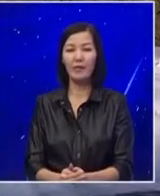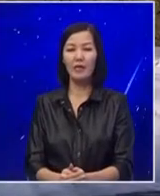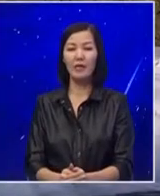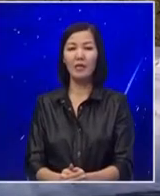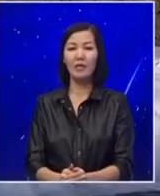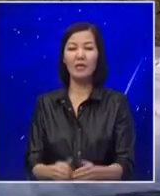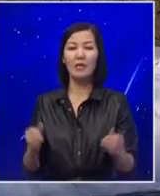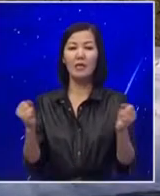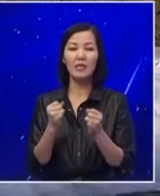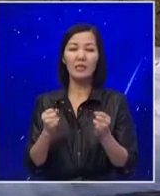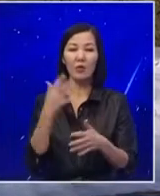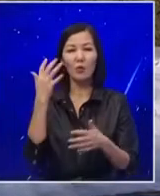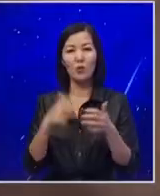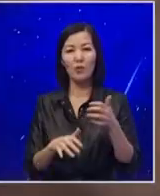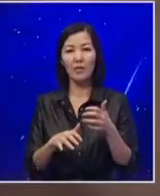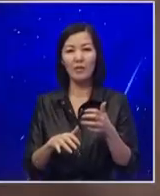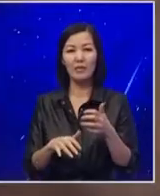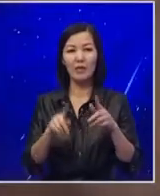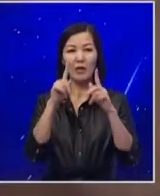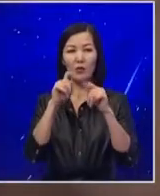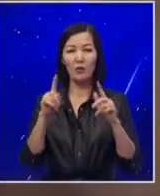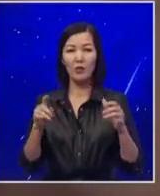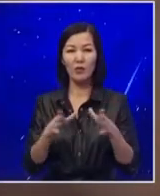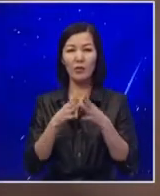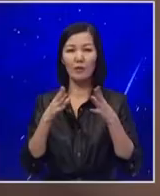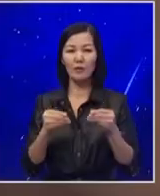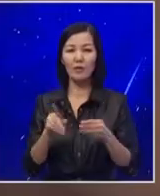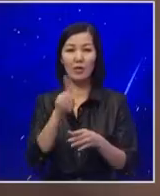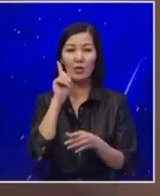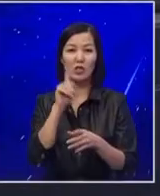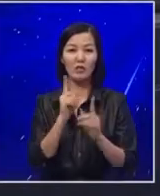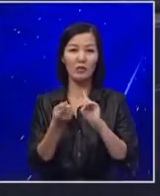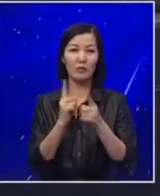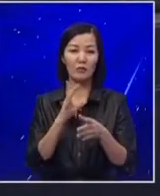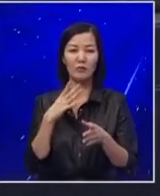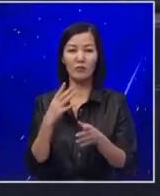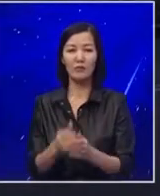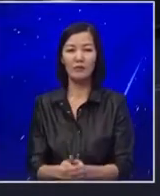қыстың ортасында ақ мамыққа оранатын шыршалар көктемдегідей жап жасыл.